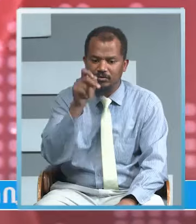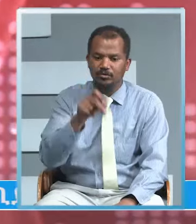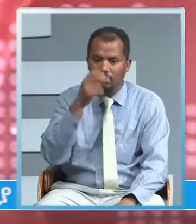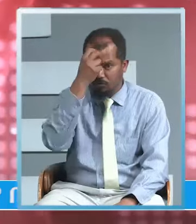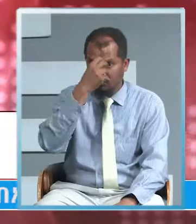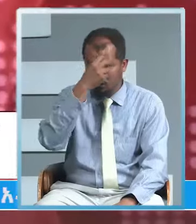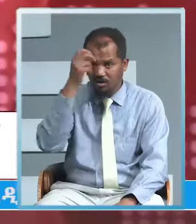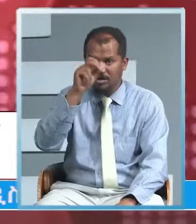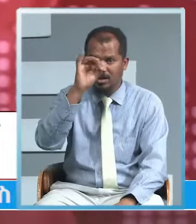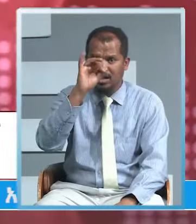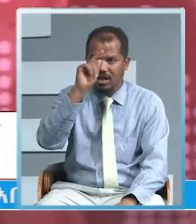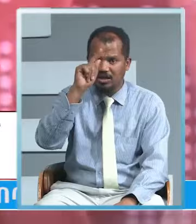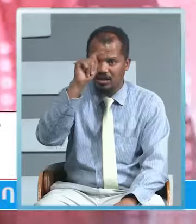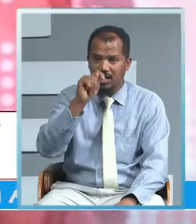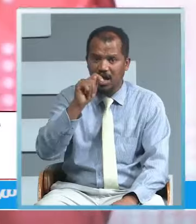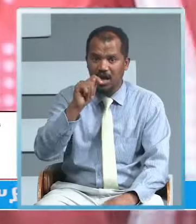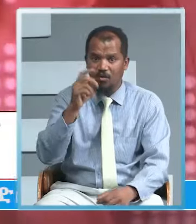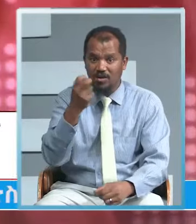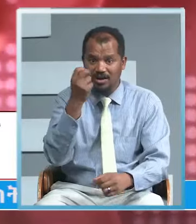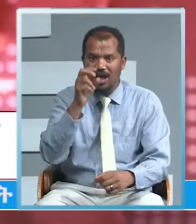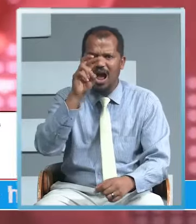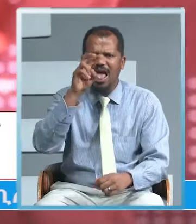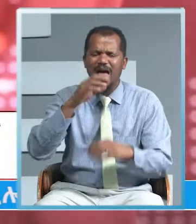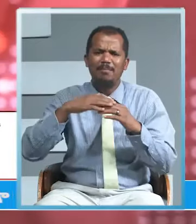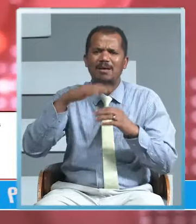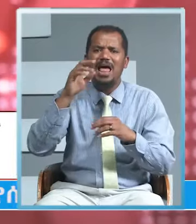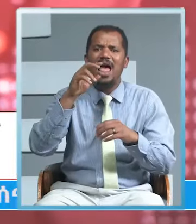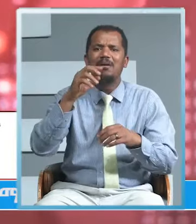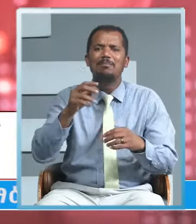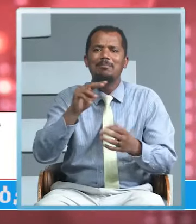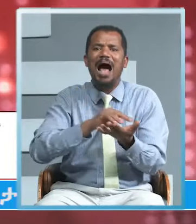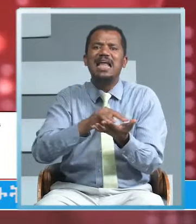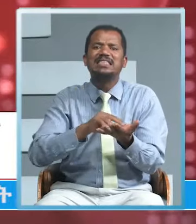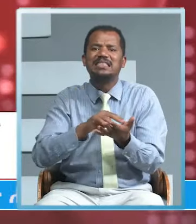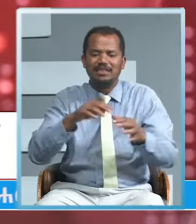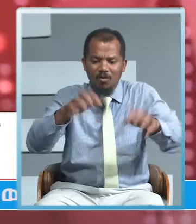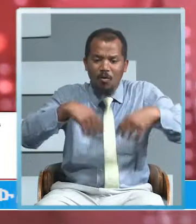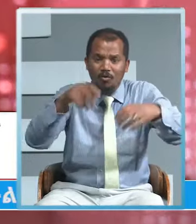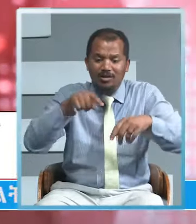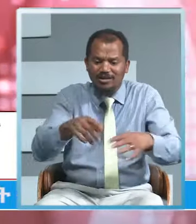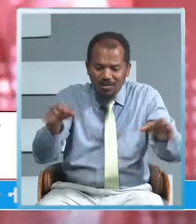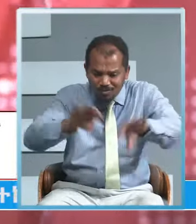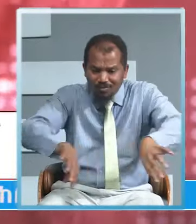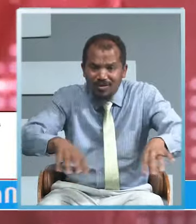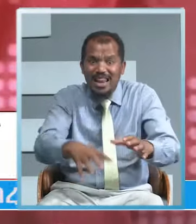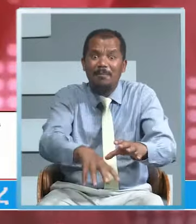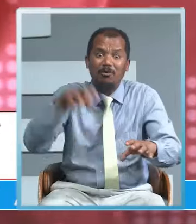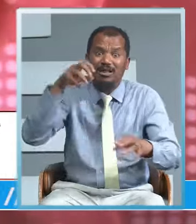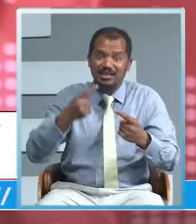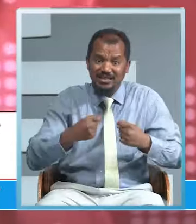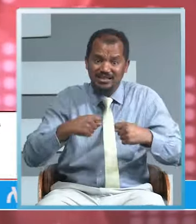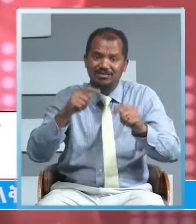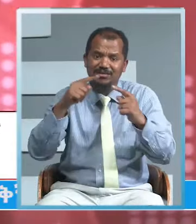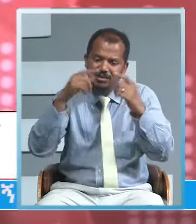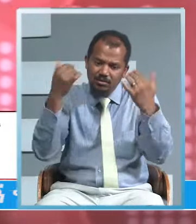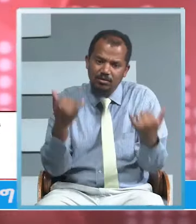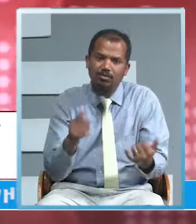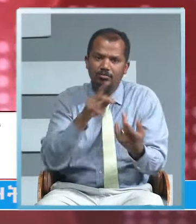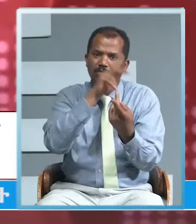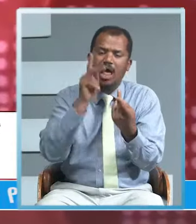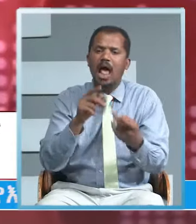በደቡብ ወሎ ዞን ደላንታ ወረዳ ከ20 በላይ የኦፓል ማዕድን አውጪዎች ከገቡበት ዋሻ ለማውጣት የሚደረገው ጥረት